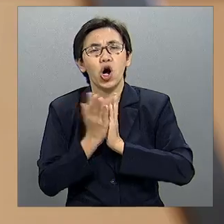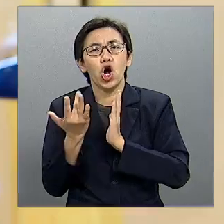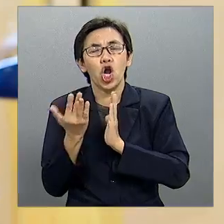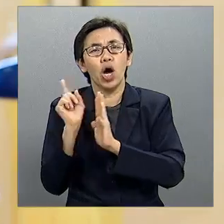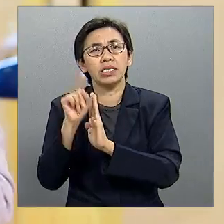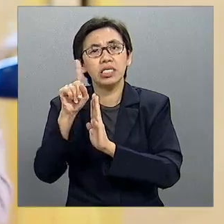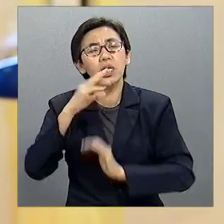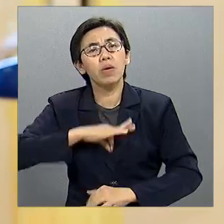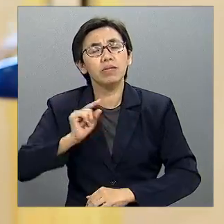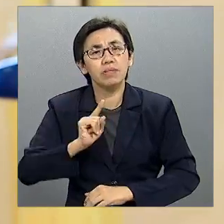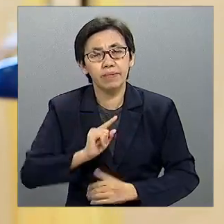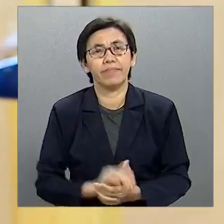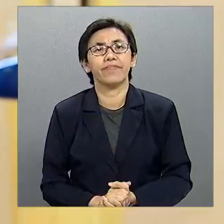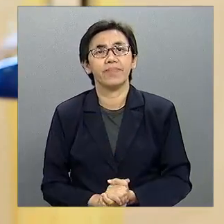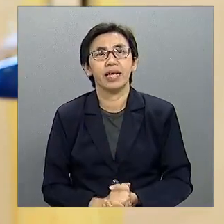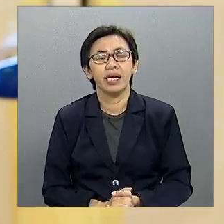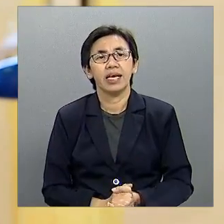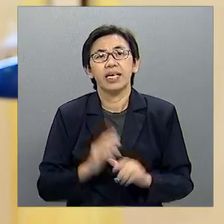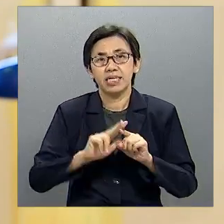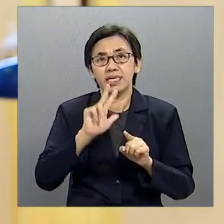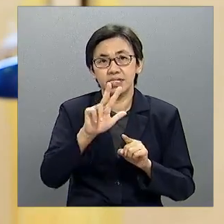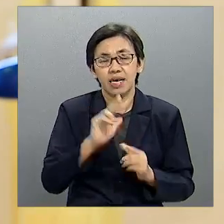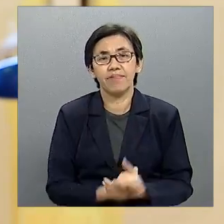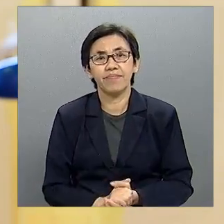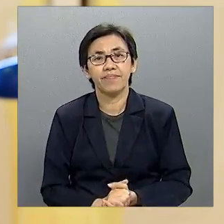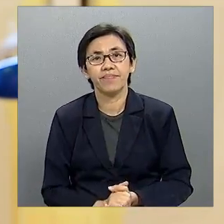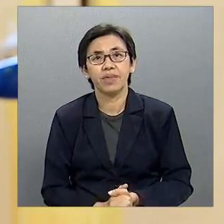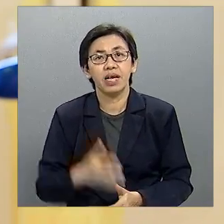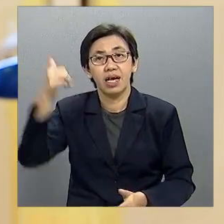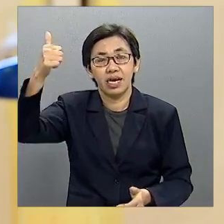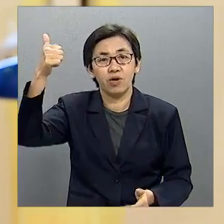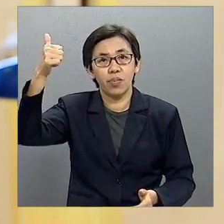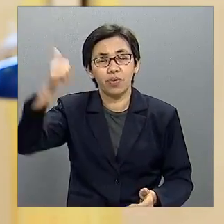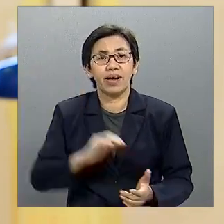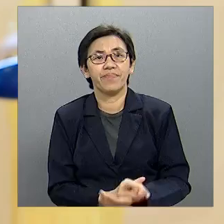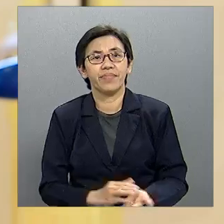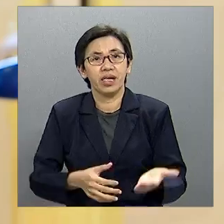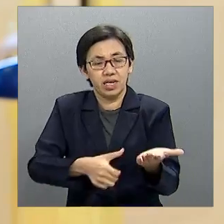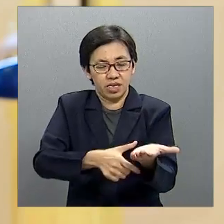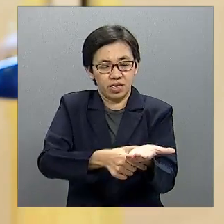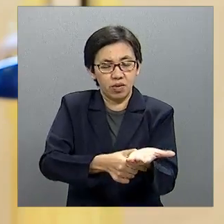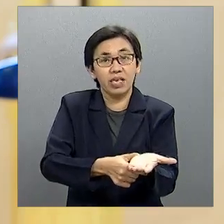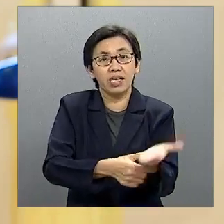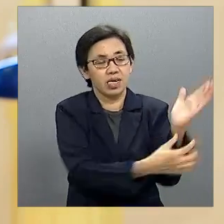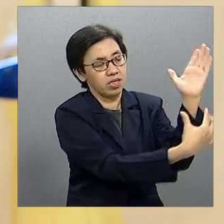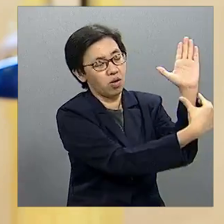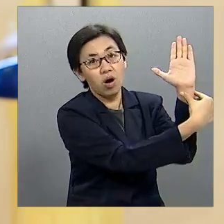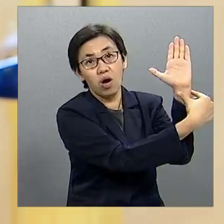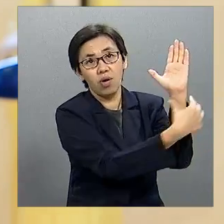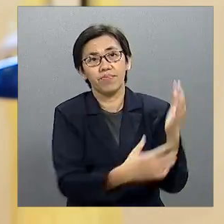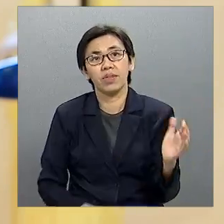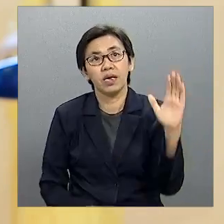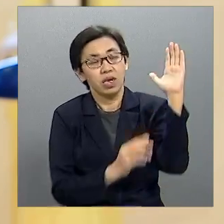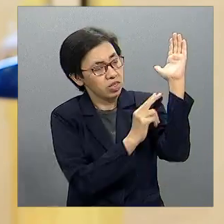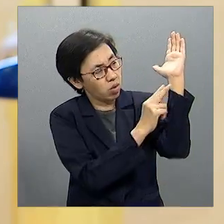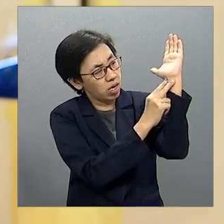ช่ค่ะอีกท่านึงนะครับก็คือเราใช้นิ้วโป้งของเราอีกด้านนึงเนี่ยนะครับกดที่บริเวณข้อมือนะตรงกลุ่มกระดูกที่ผมแจ้ง